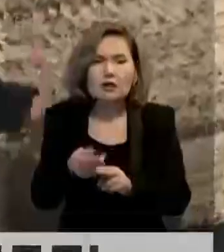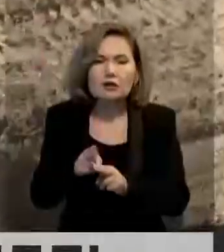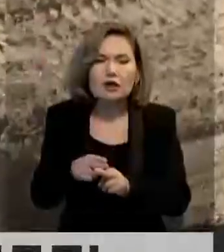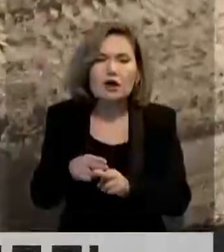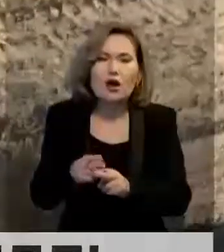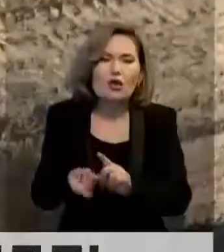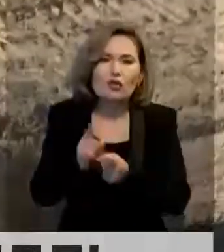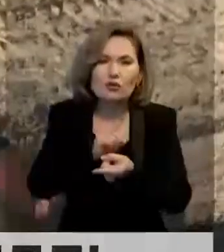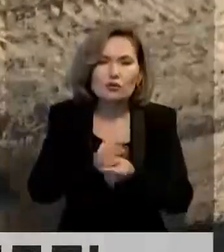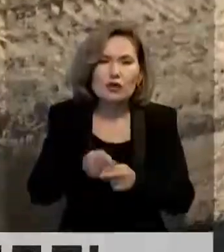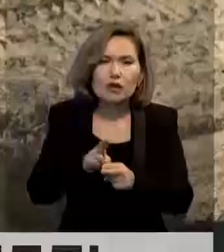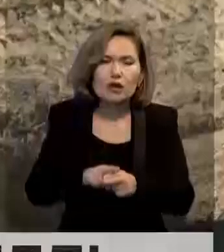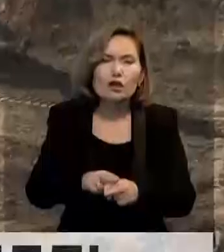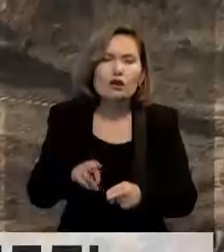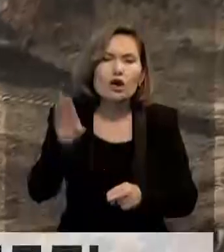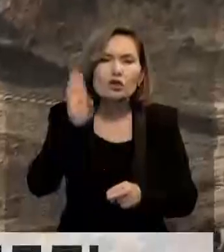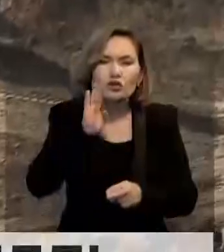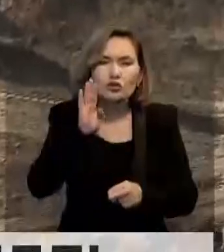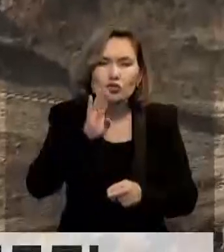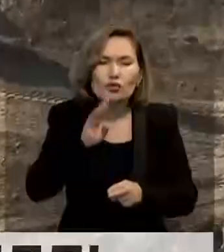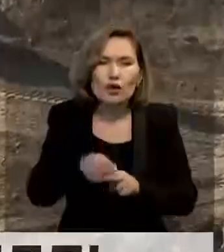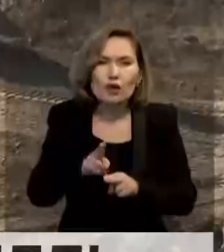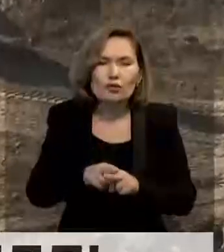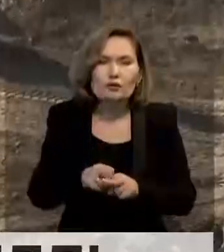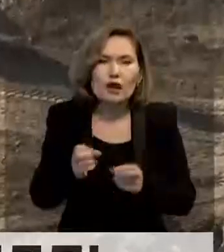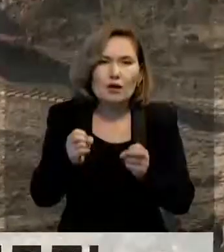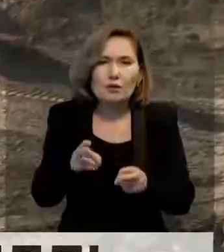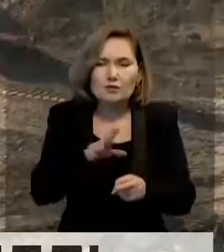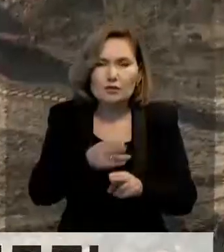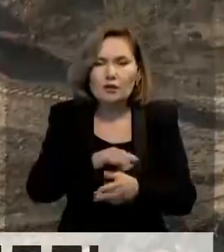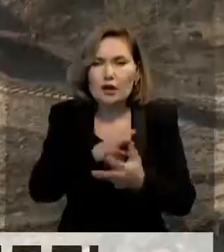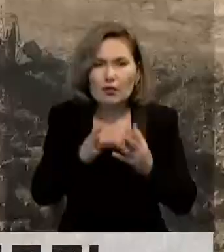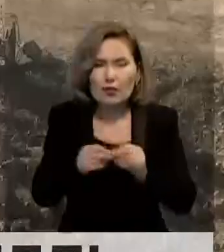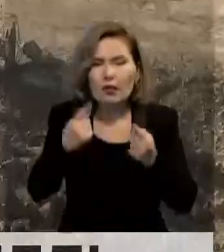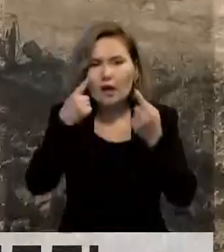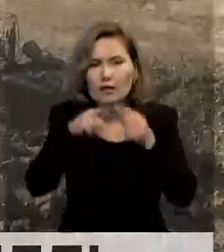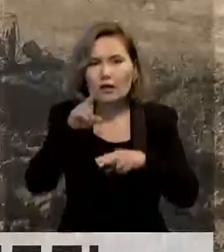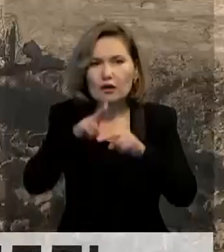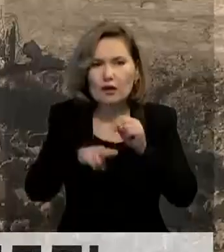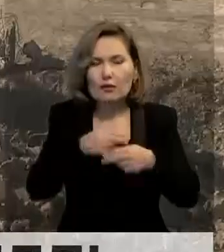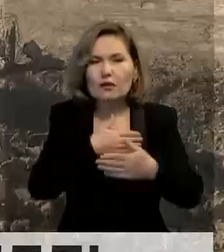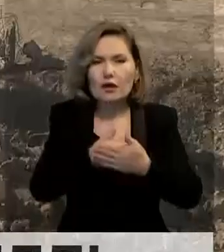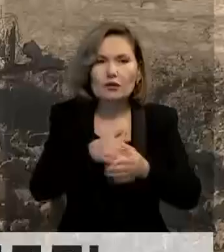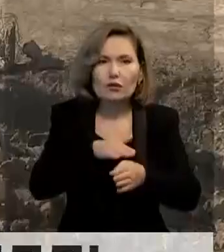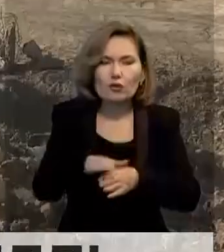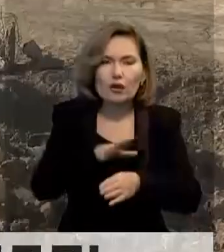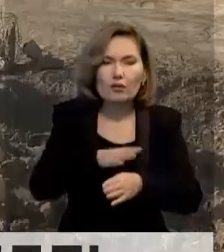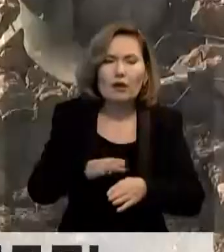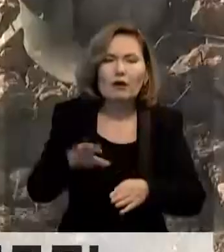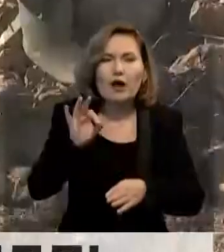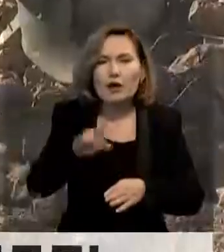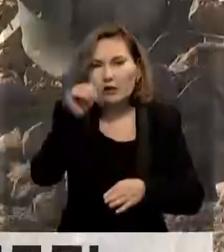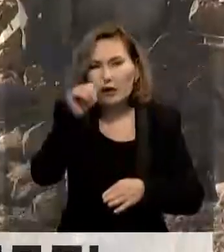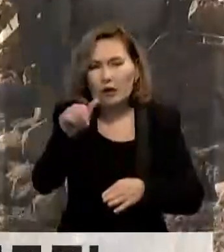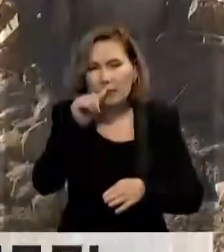тоспасына айтарлықтай қауіп төндірген. Жұмыс күші мен техника жеткілікті, құрылыс тиісті кестеге сай жүріп жатыр. Қазан айының соңына